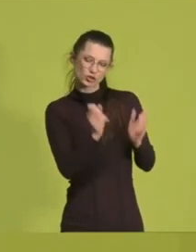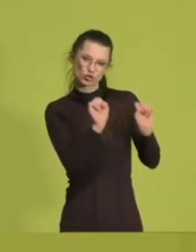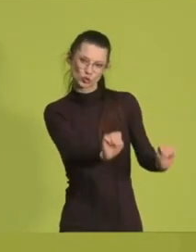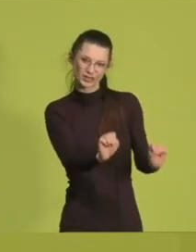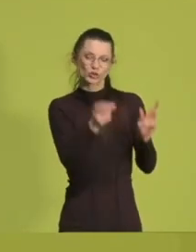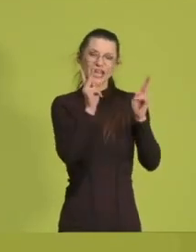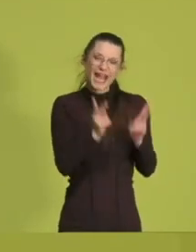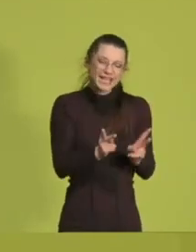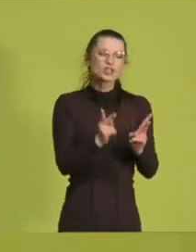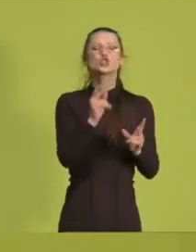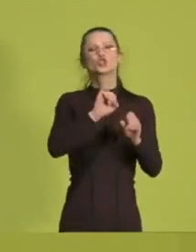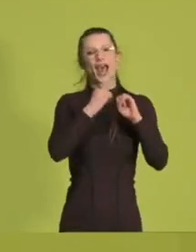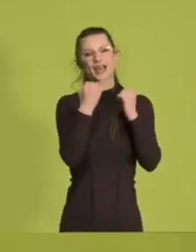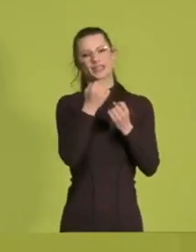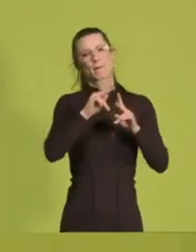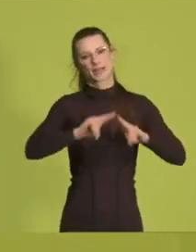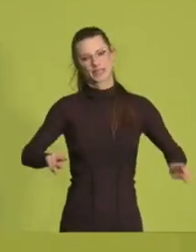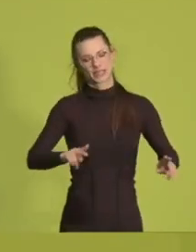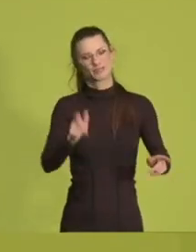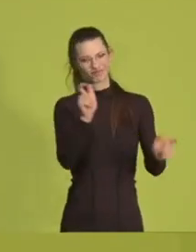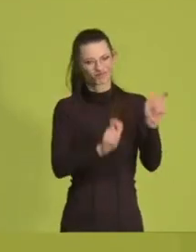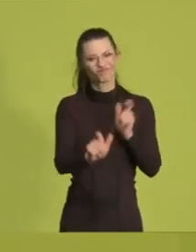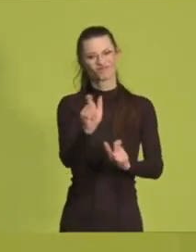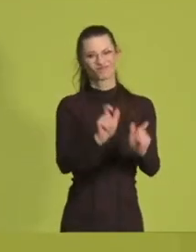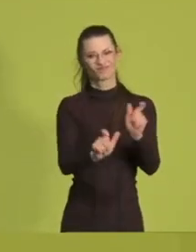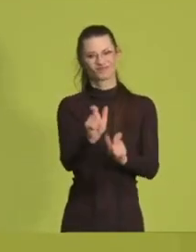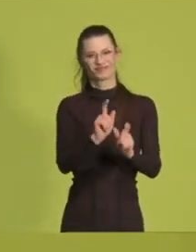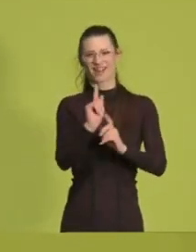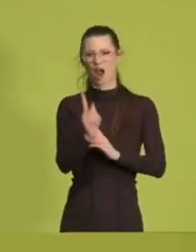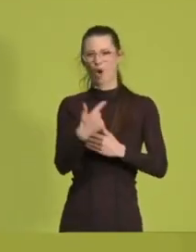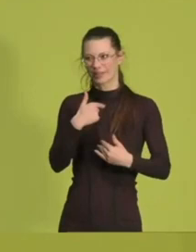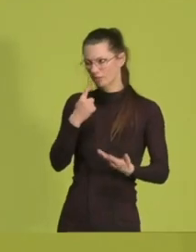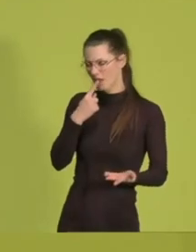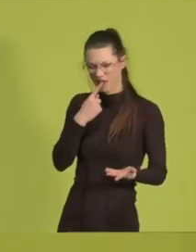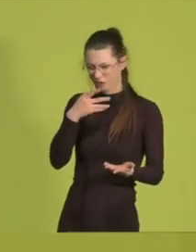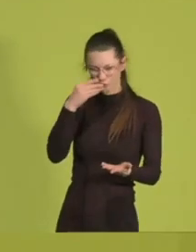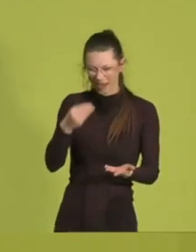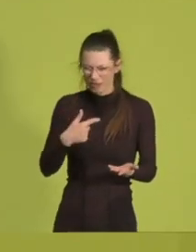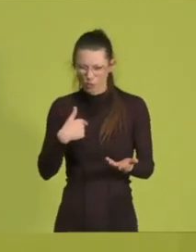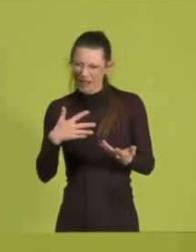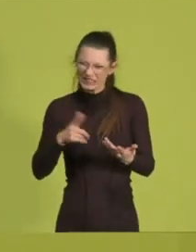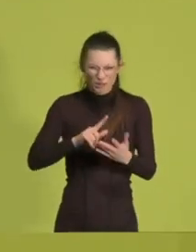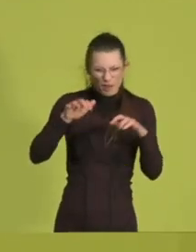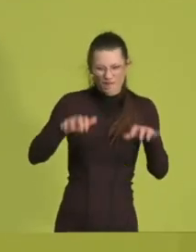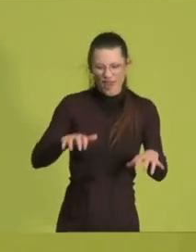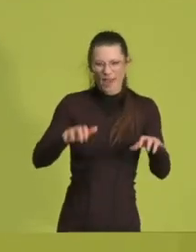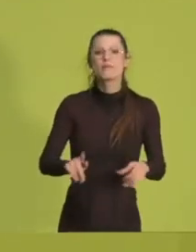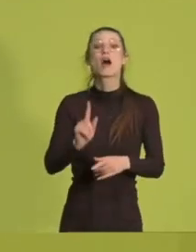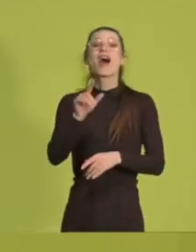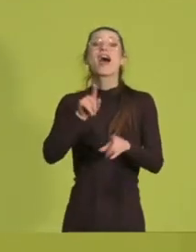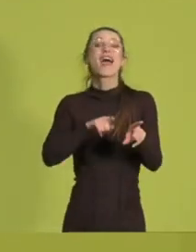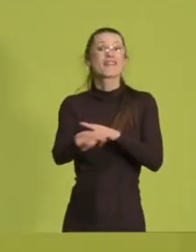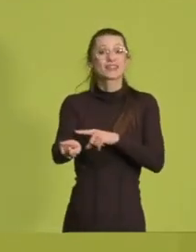und rechtsstaatliche Prinzipien verteidigt, auch wenn es mal unbequem wird. Auf die FDP